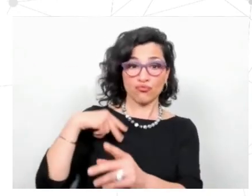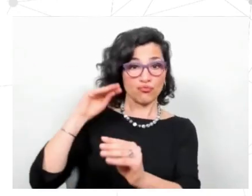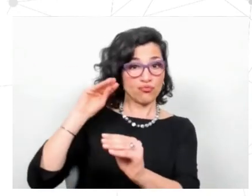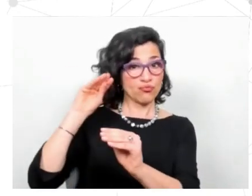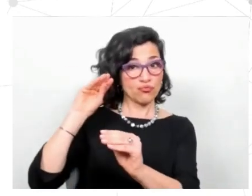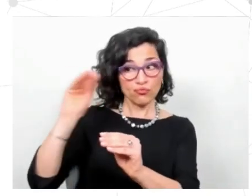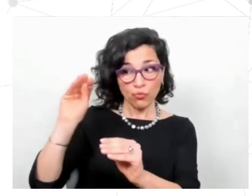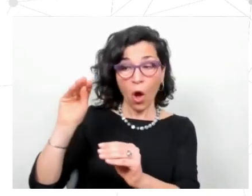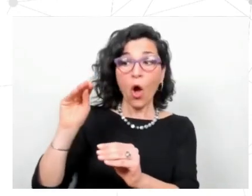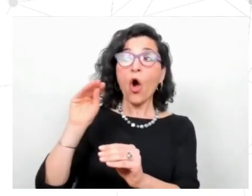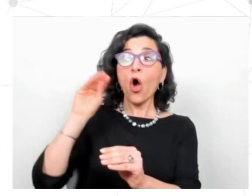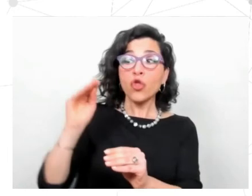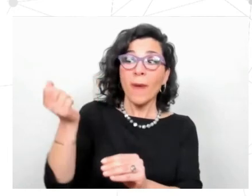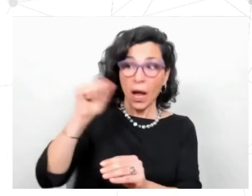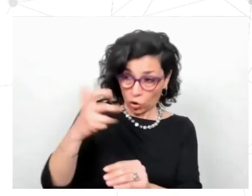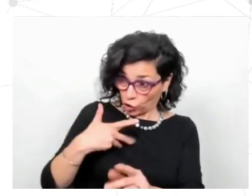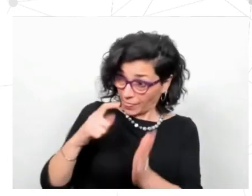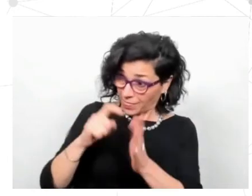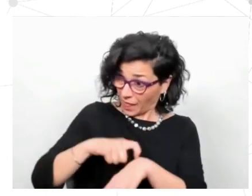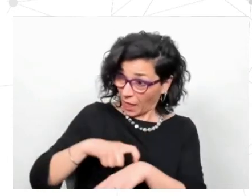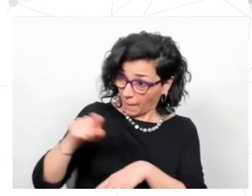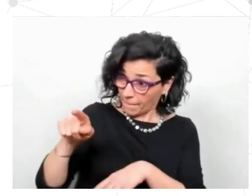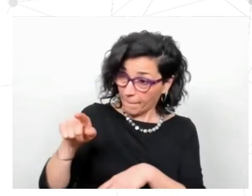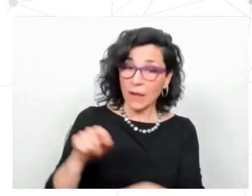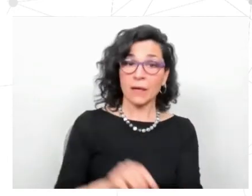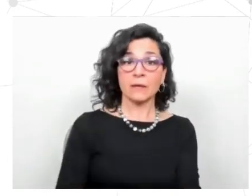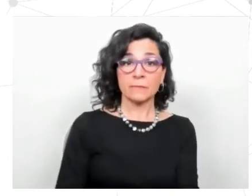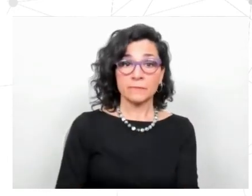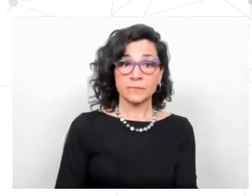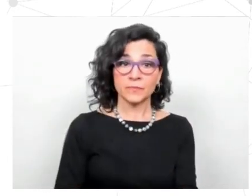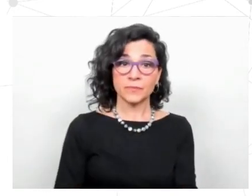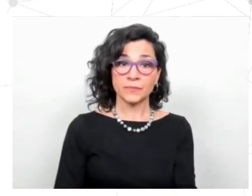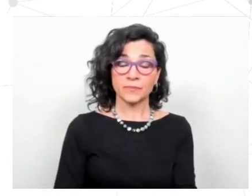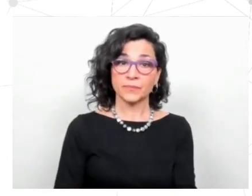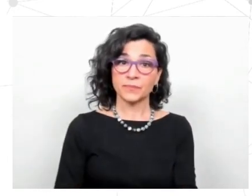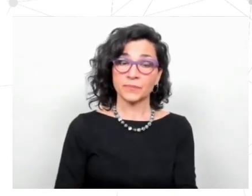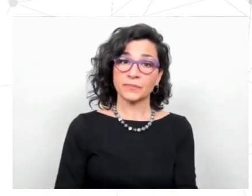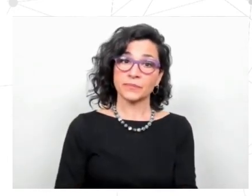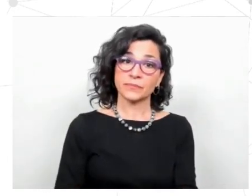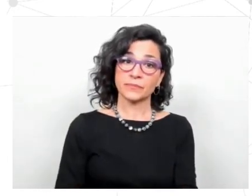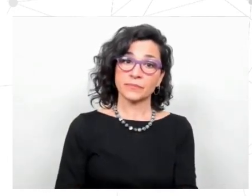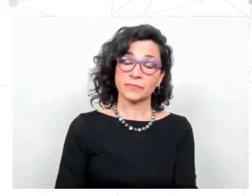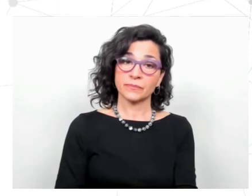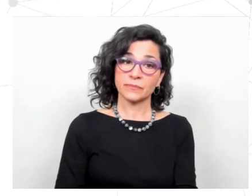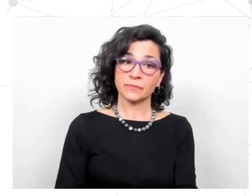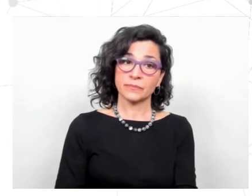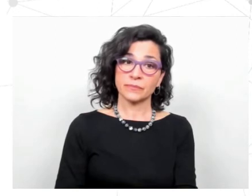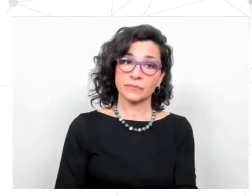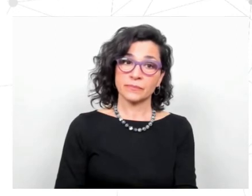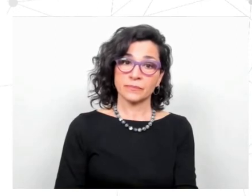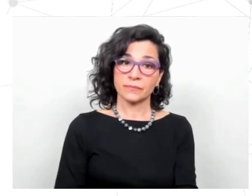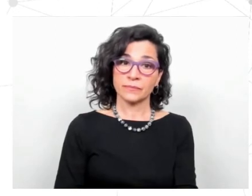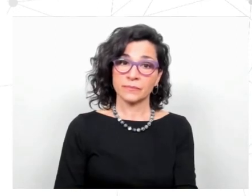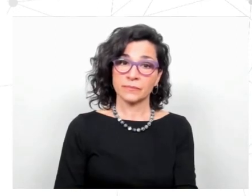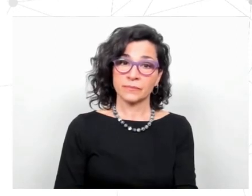un'ultima domanda. Amos, Jarnail, do you still have some time for a last question? A last